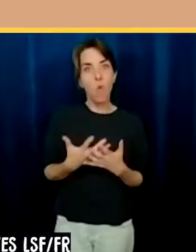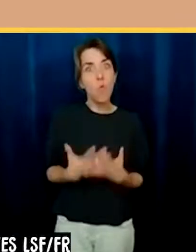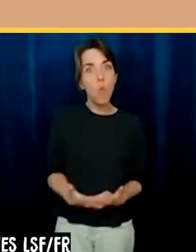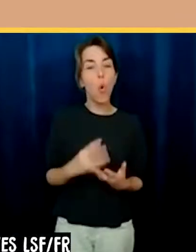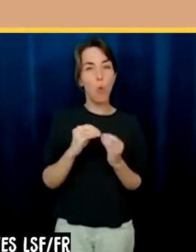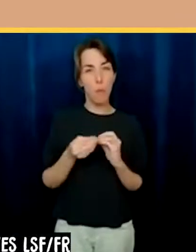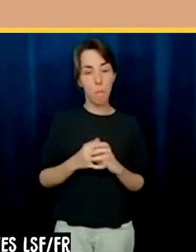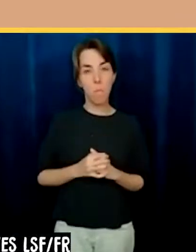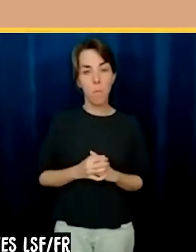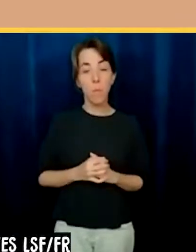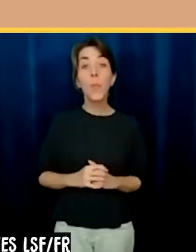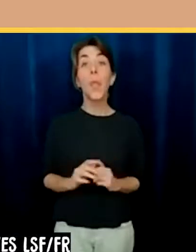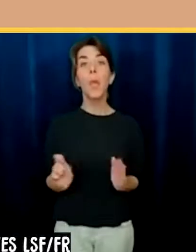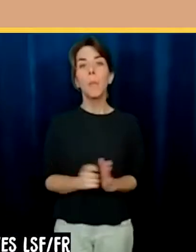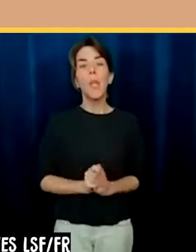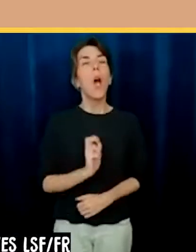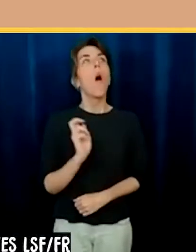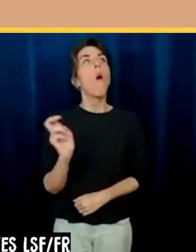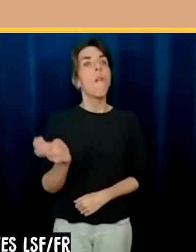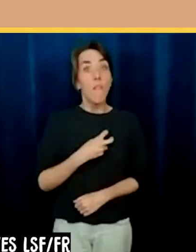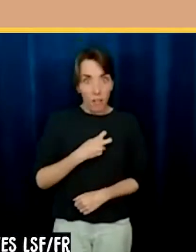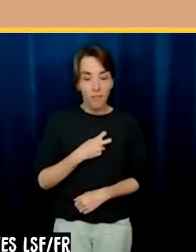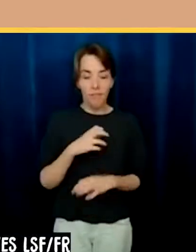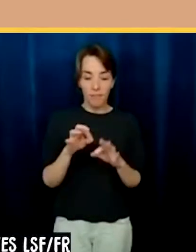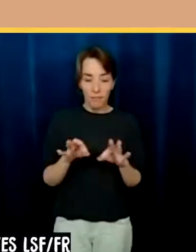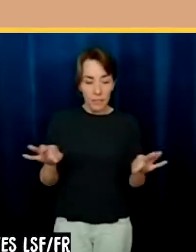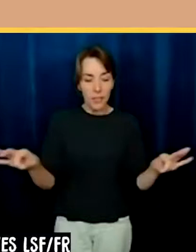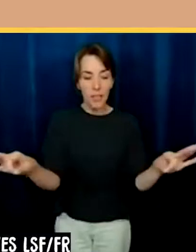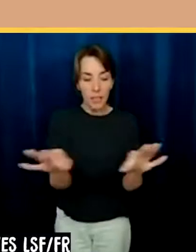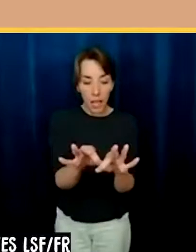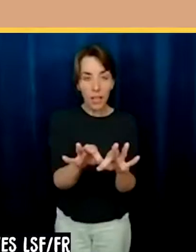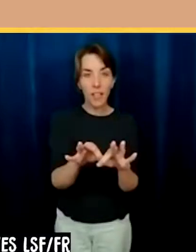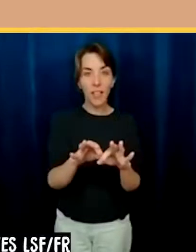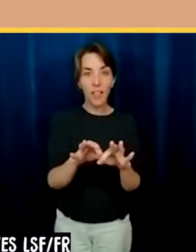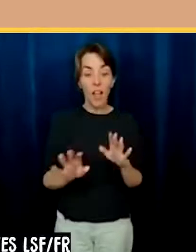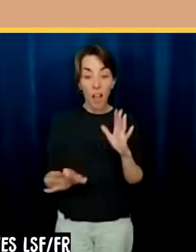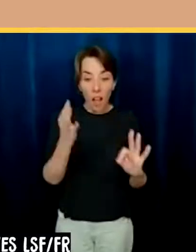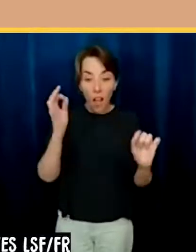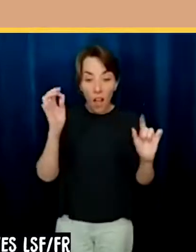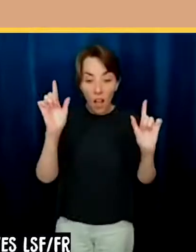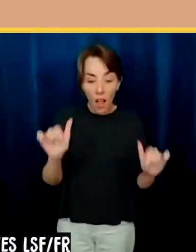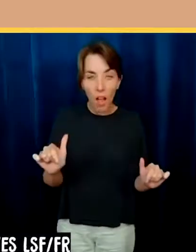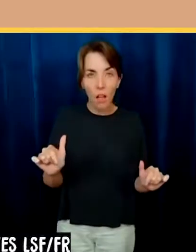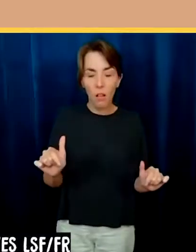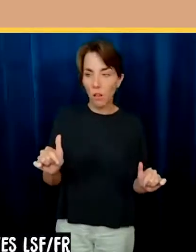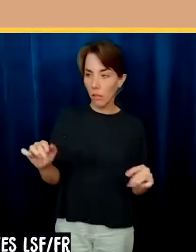quand enfin on arrive à trouver une salle de prière, et c'est la couleur de notre peau qui va devenir aussi un